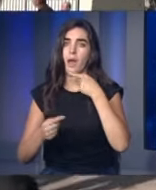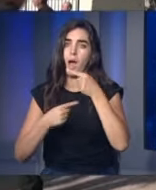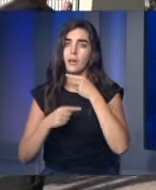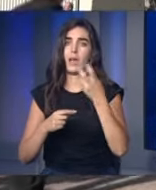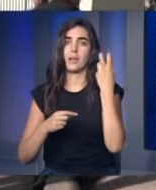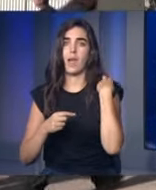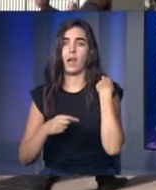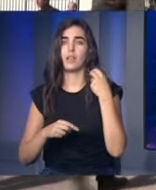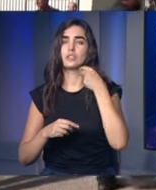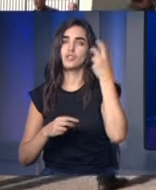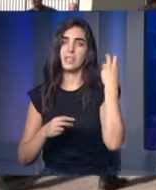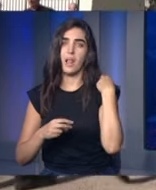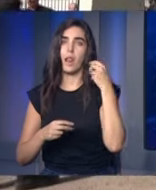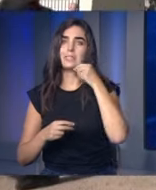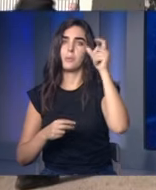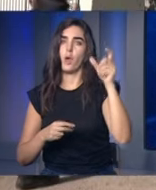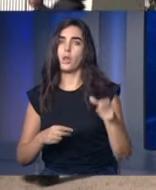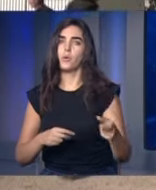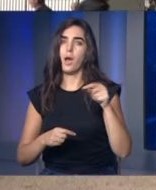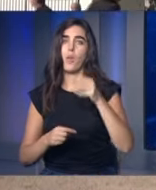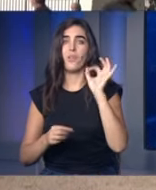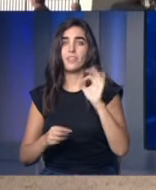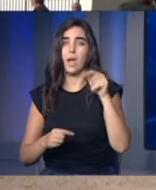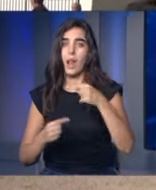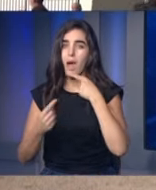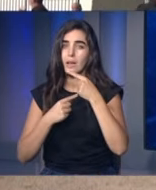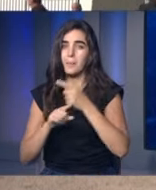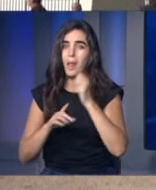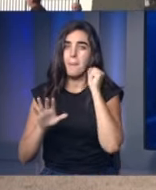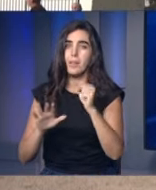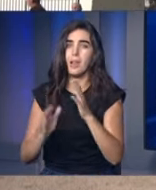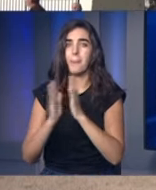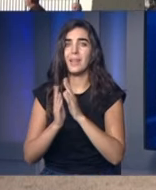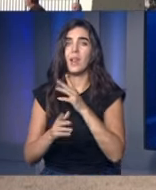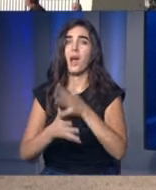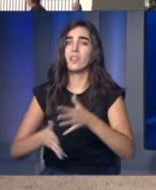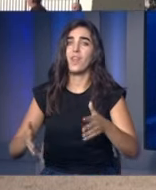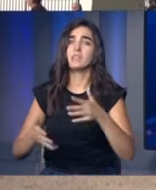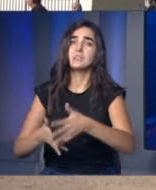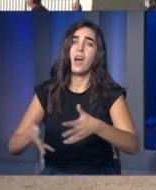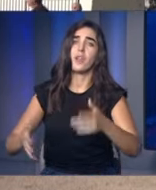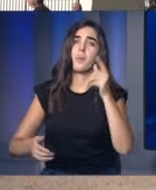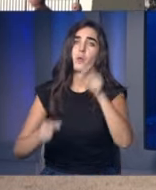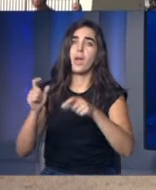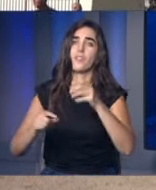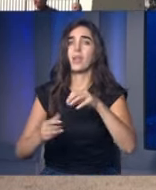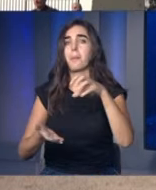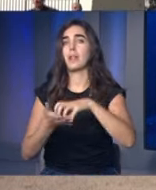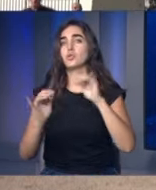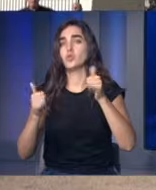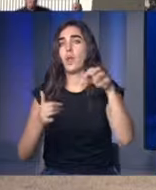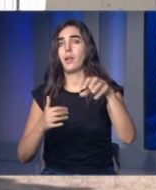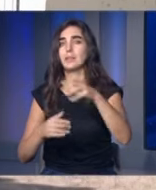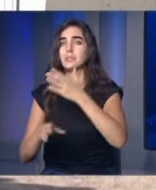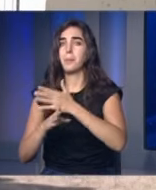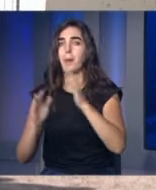بعثة اليونيفيل وقائدها العام الجنرال أرولدو لازارو، فيه نستنكر مقتل المدنيين من أطفال صغار ومراهقين